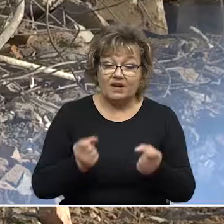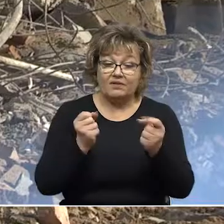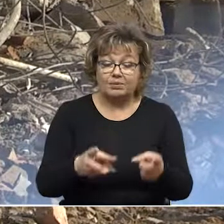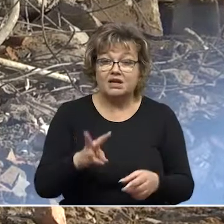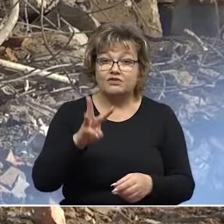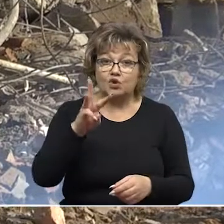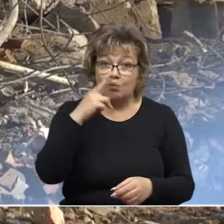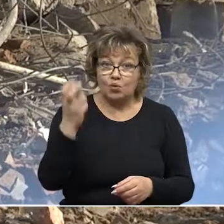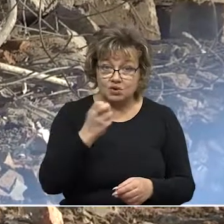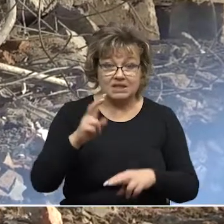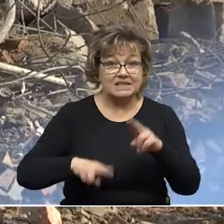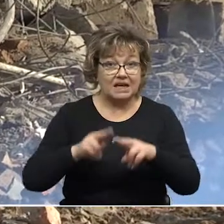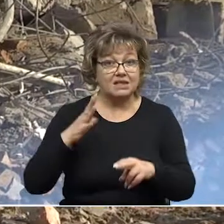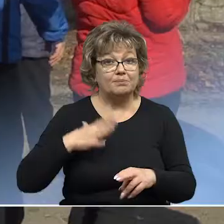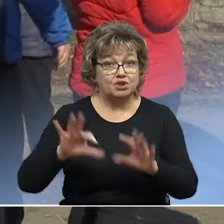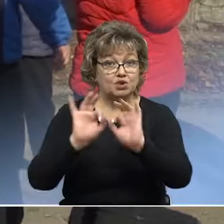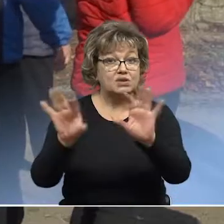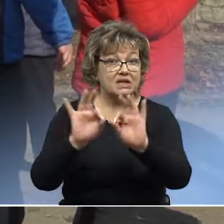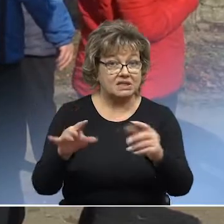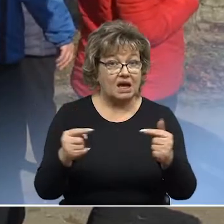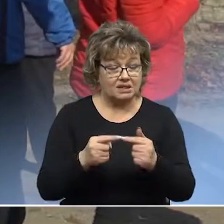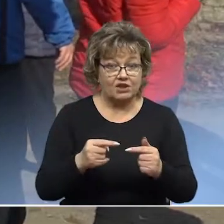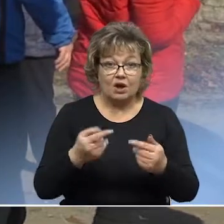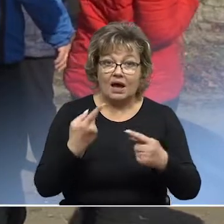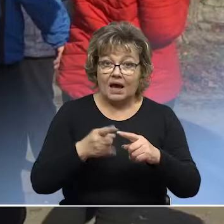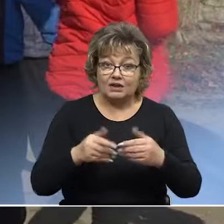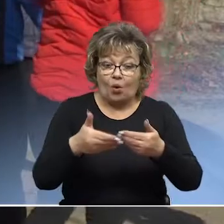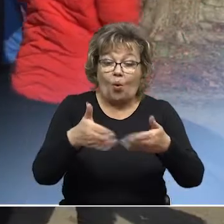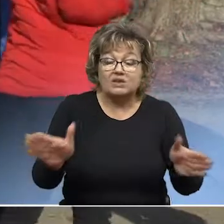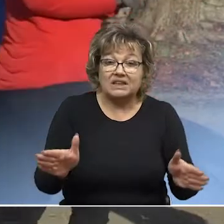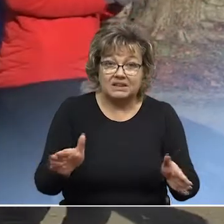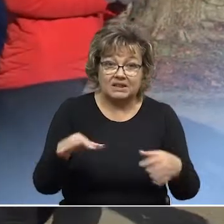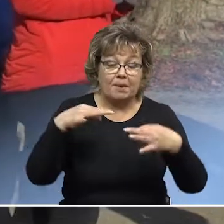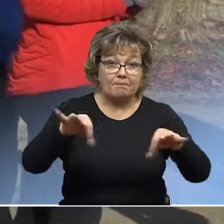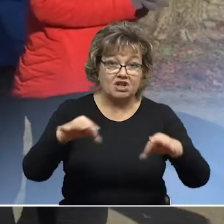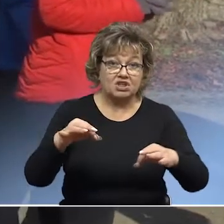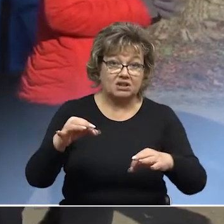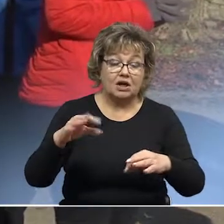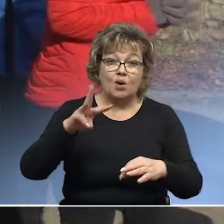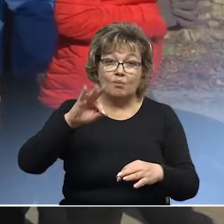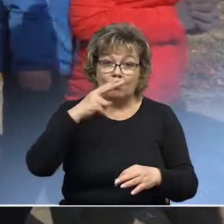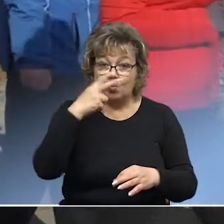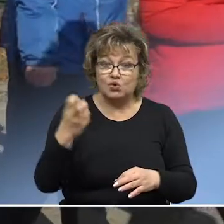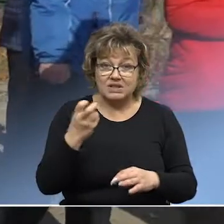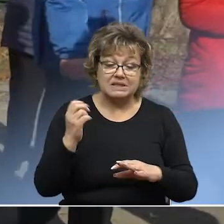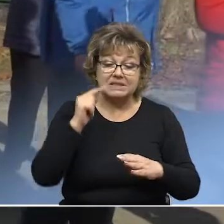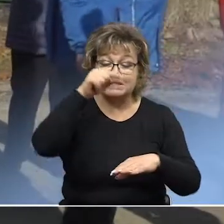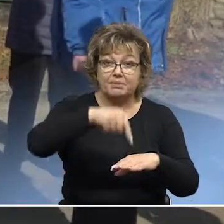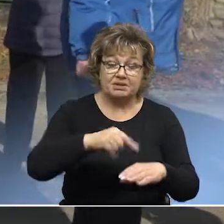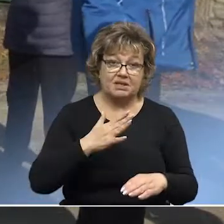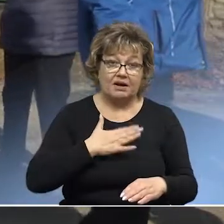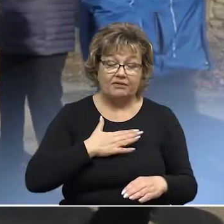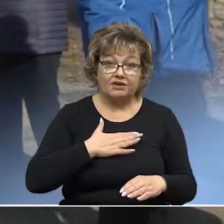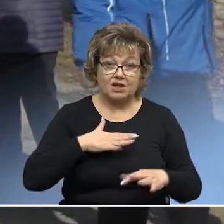мусор, строителям тоже пришлось рассказывать. Это открытые машины, то есть это мусор весь сыпется к нам в дома. То есть мы выходим и